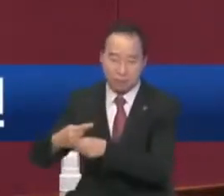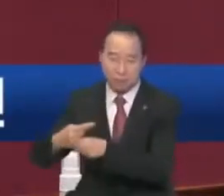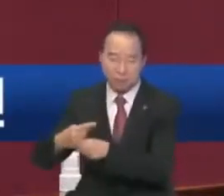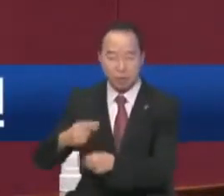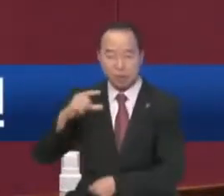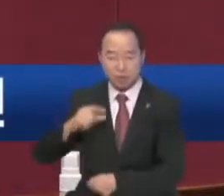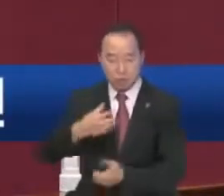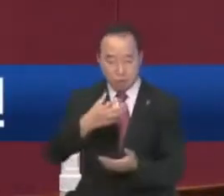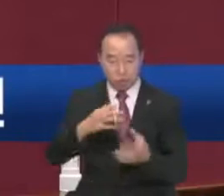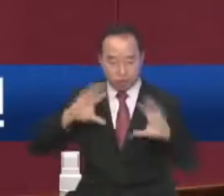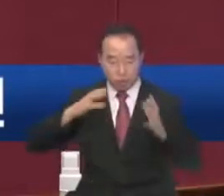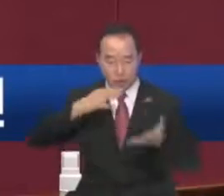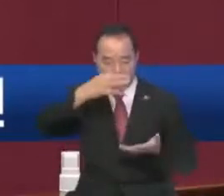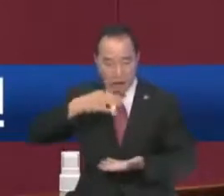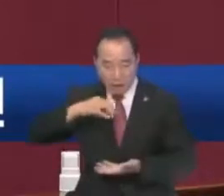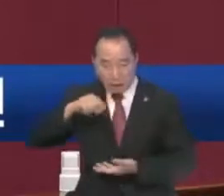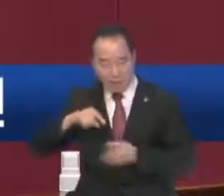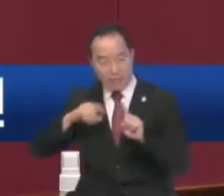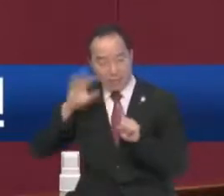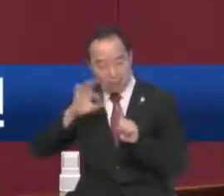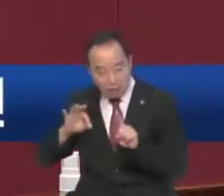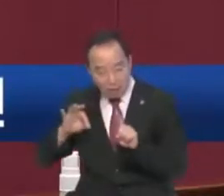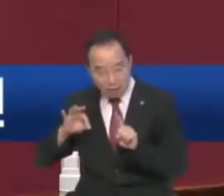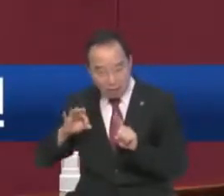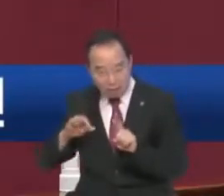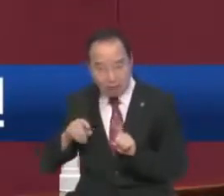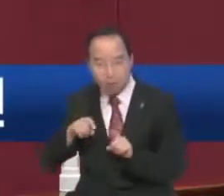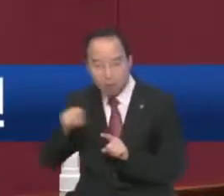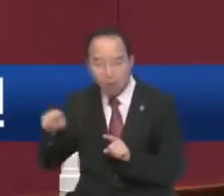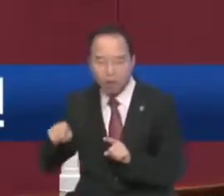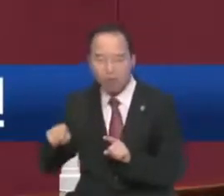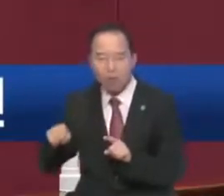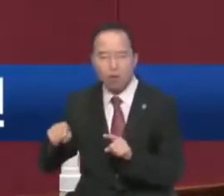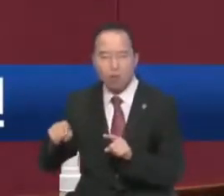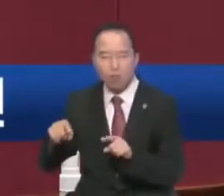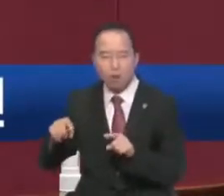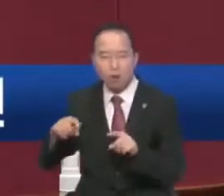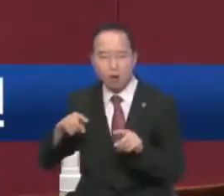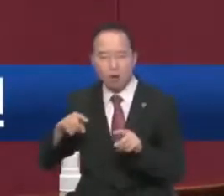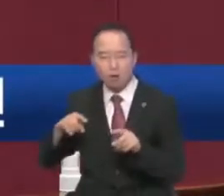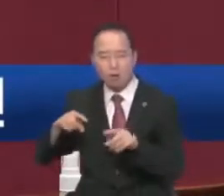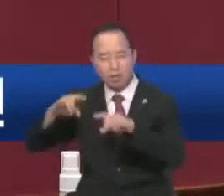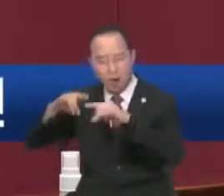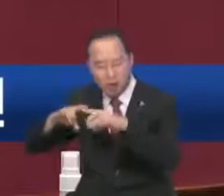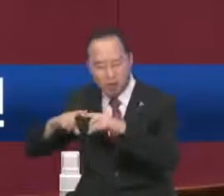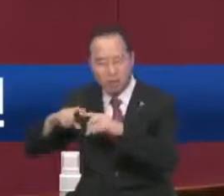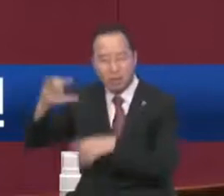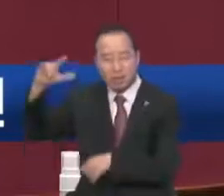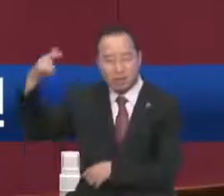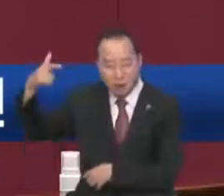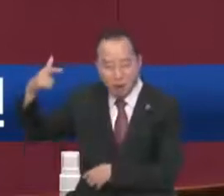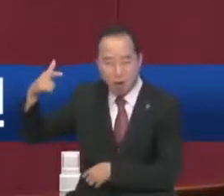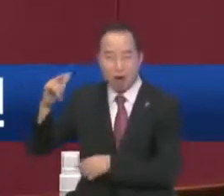이상을 에너지 저장 장치, 스마트 그리드, 탈탄소 부품 소재 개발 등 녹색